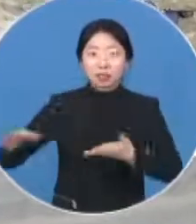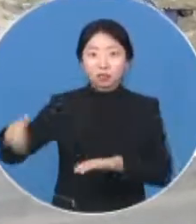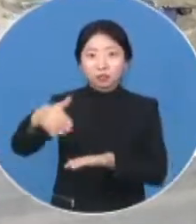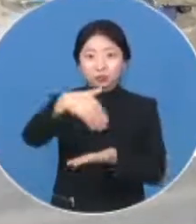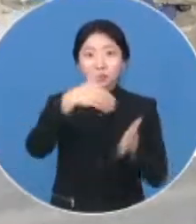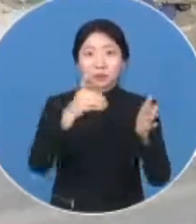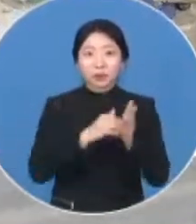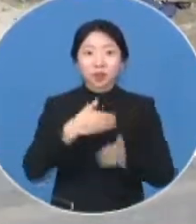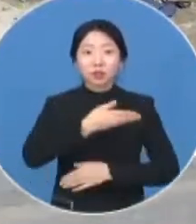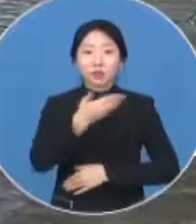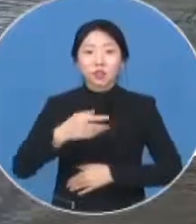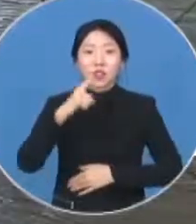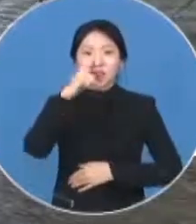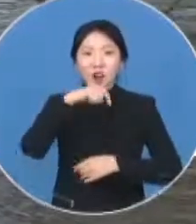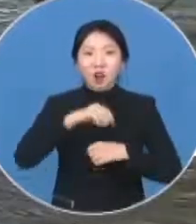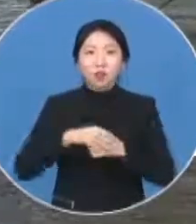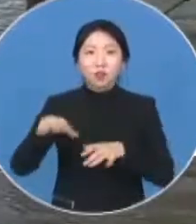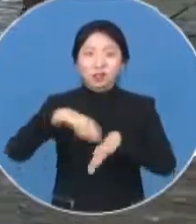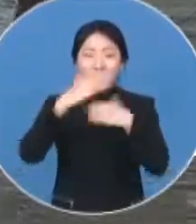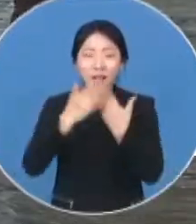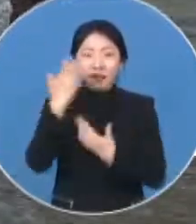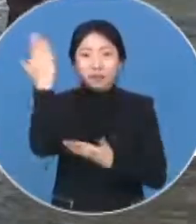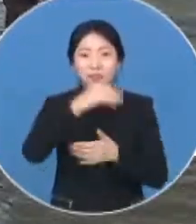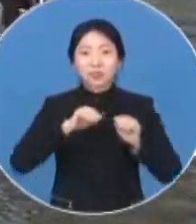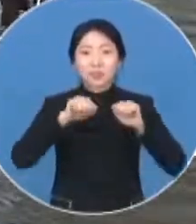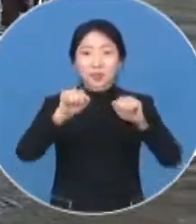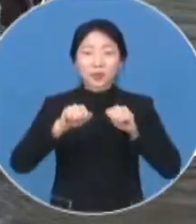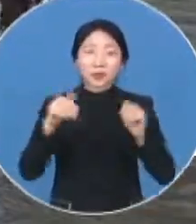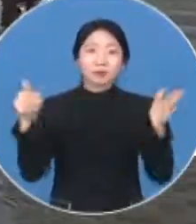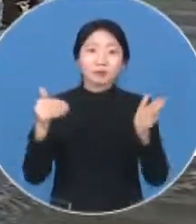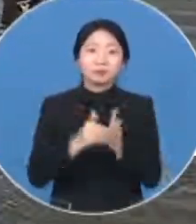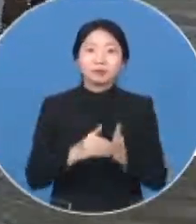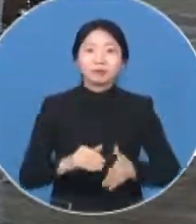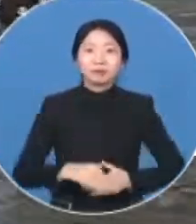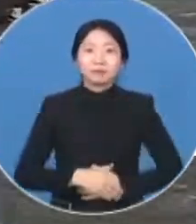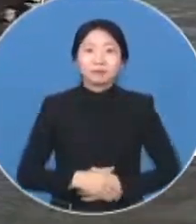수거하고 하천 내 오염 물질을 제거하는 등 환경 정화 활동을 벌였습니다.